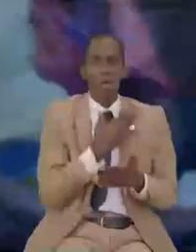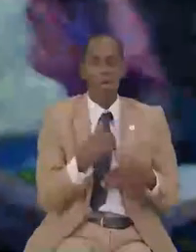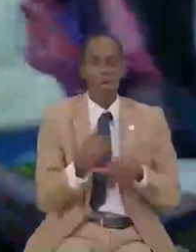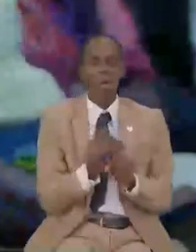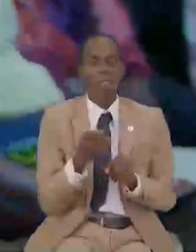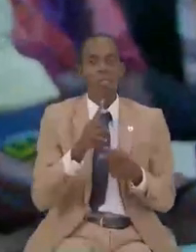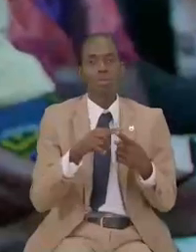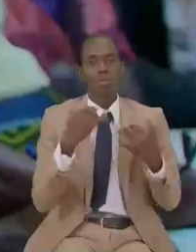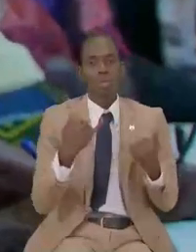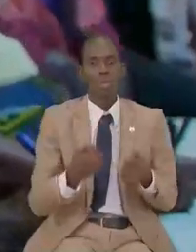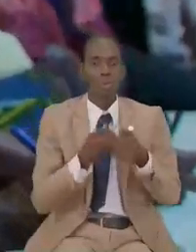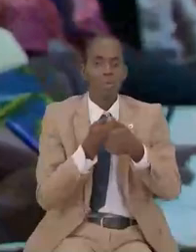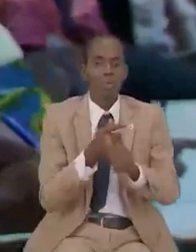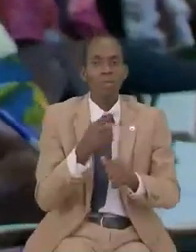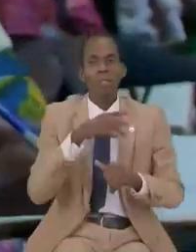la corruption